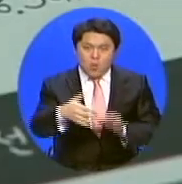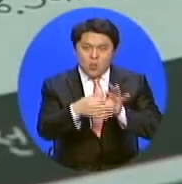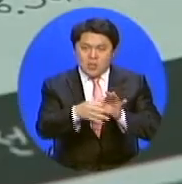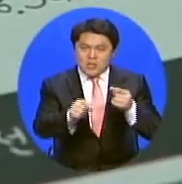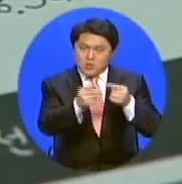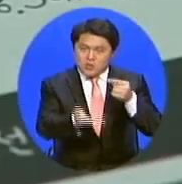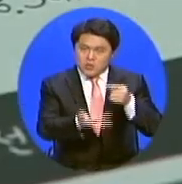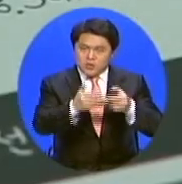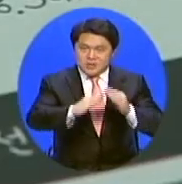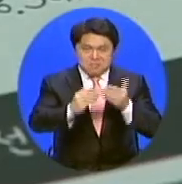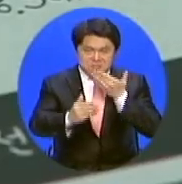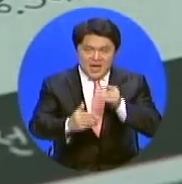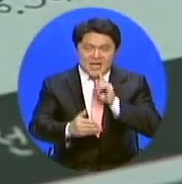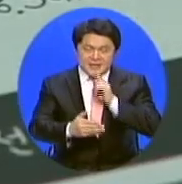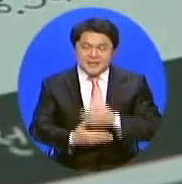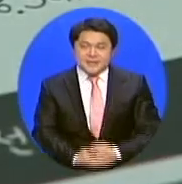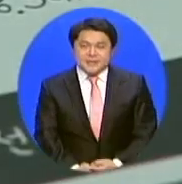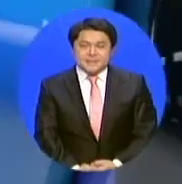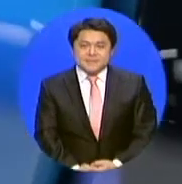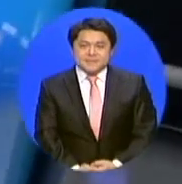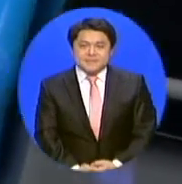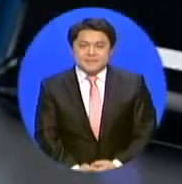설치할 수 있을 것이라고 설명했습니다.